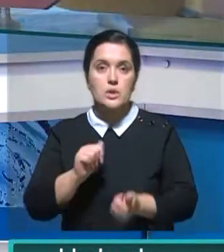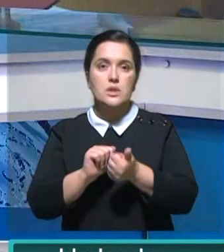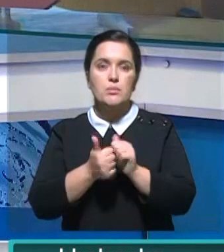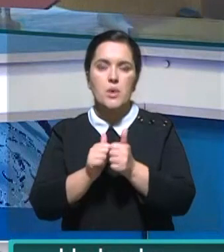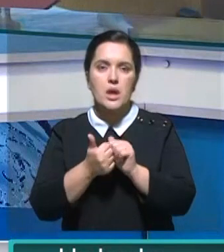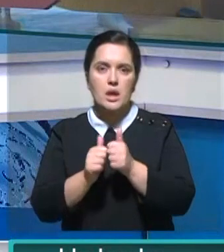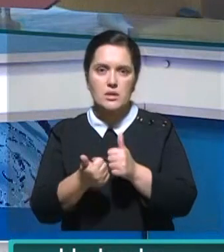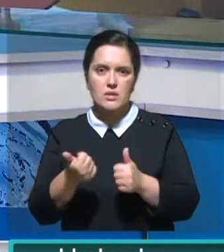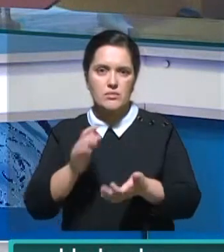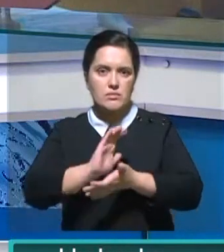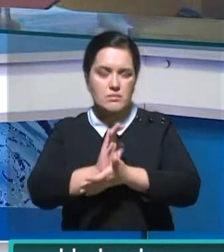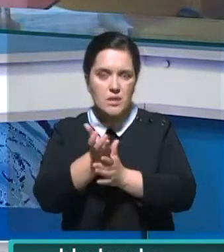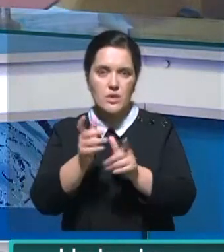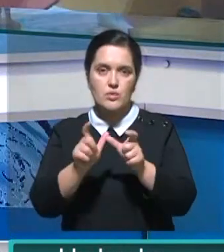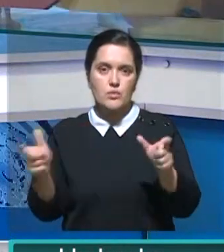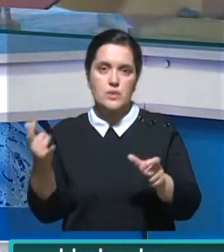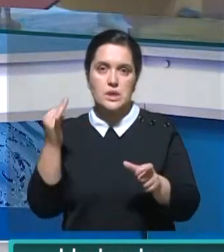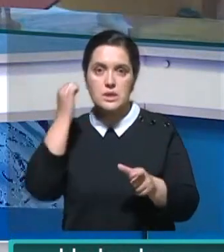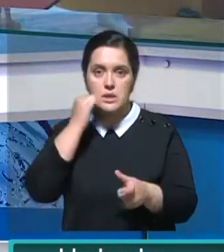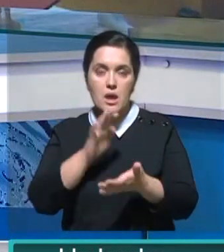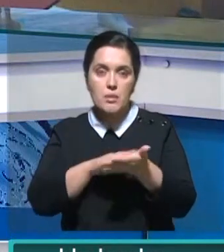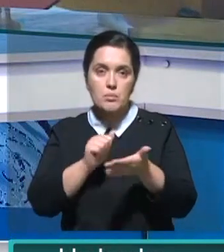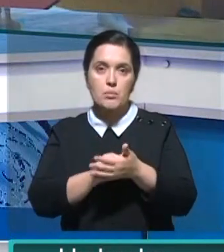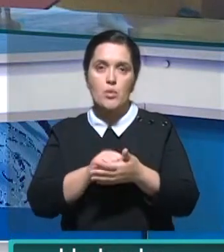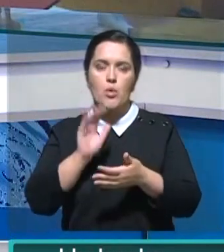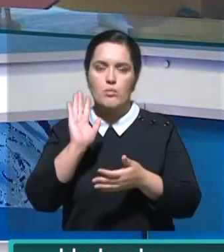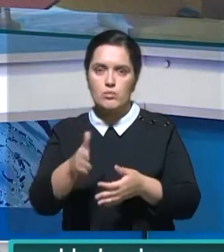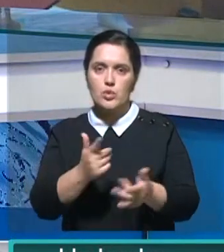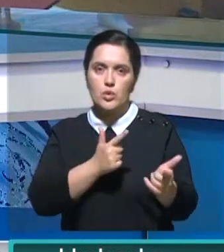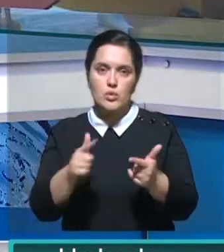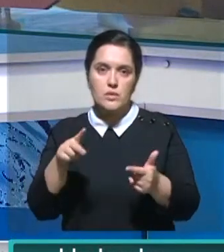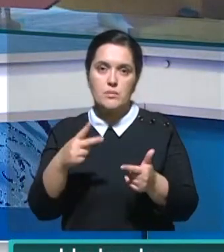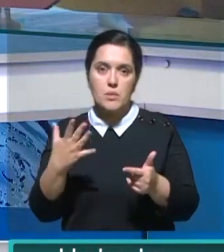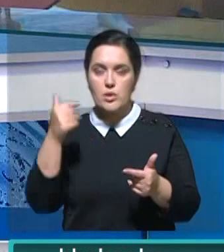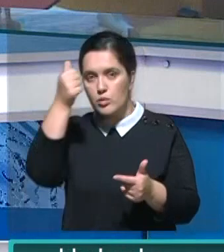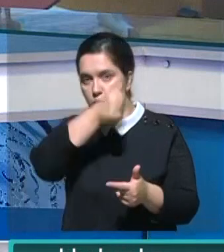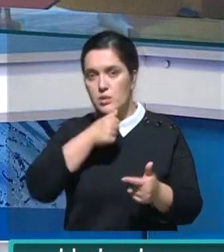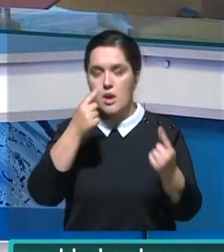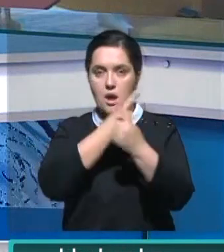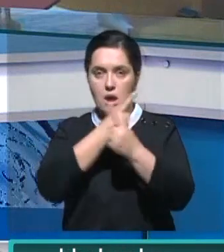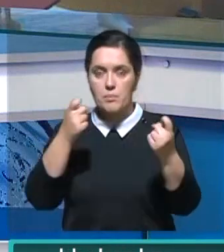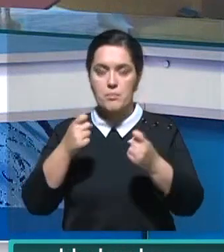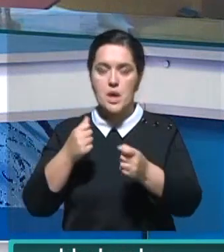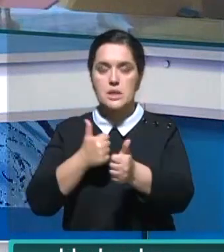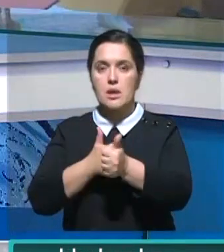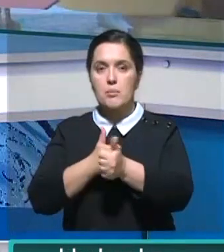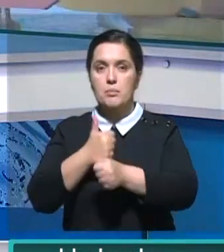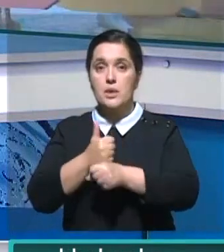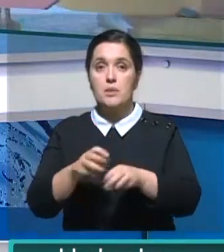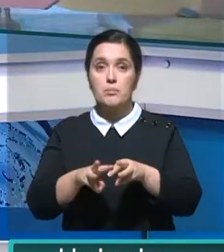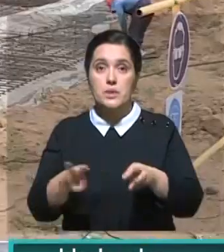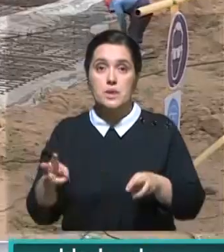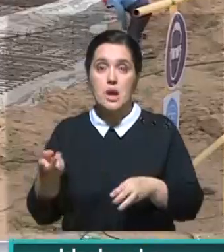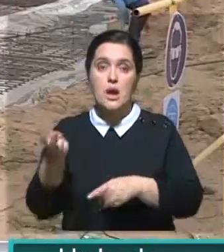и аварийных школ во всех регионах страны будет решен до 2025 года. Об этом сообщил заместитель премьер-министра Ералы Тугжанов. Он сегодня